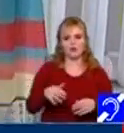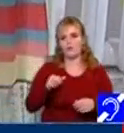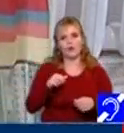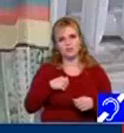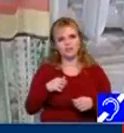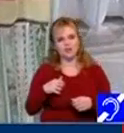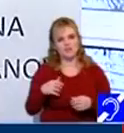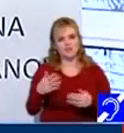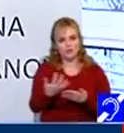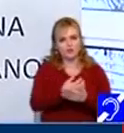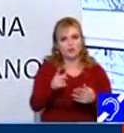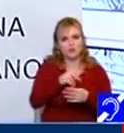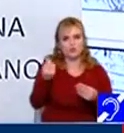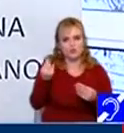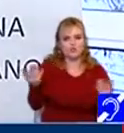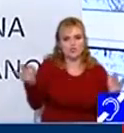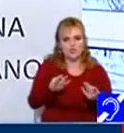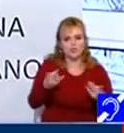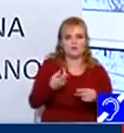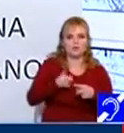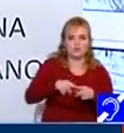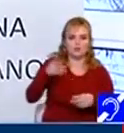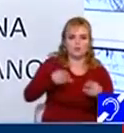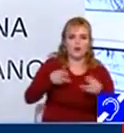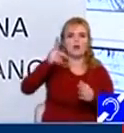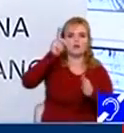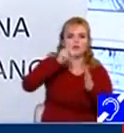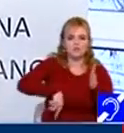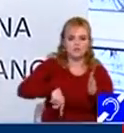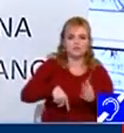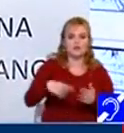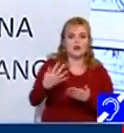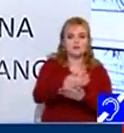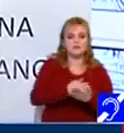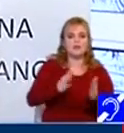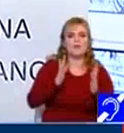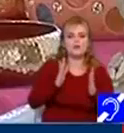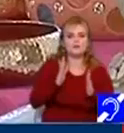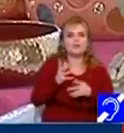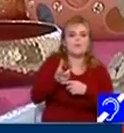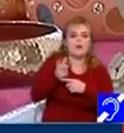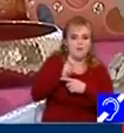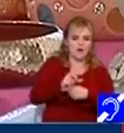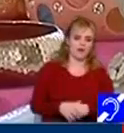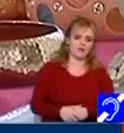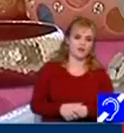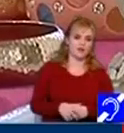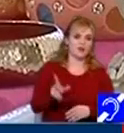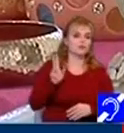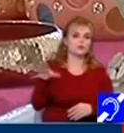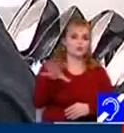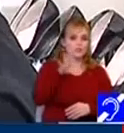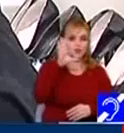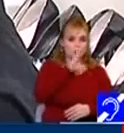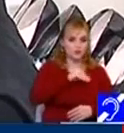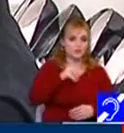să adunăm toată suma necesară pentru această operație, dar eu sper că vom aduna o sumă cât mai mare. Și pentru că nu toți au reușit